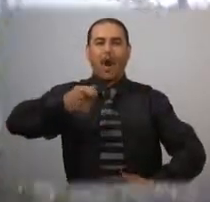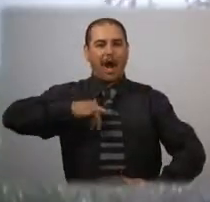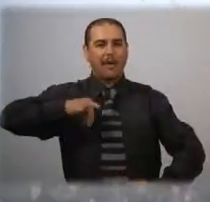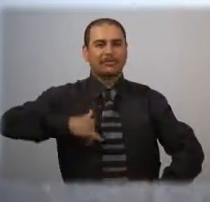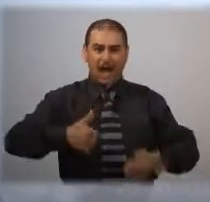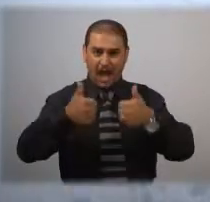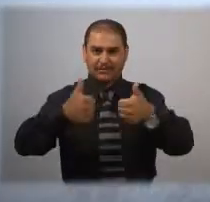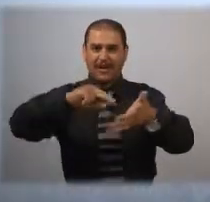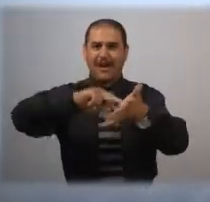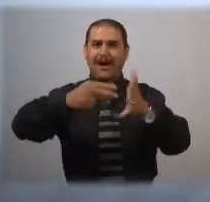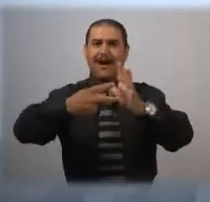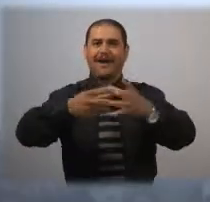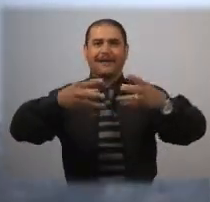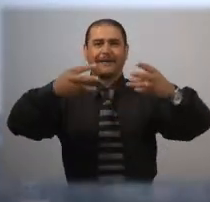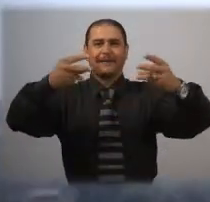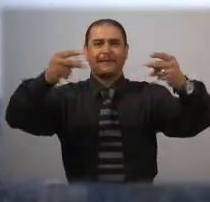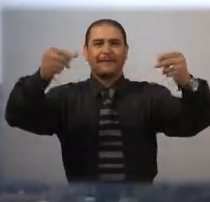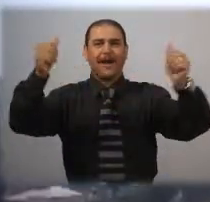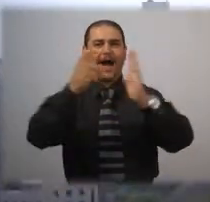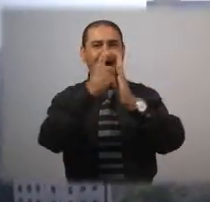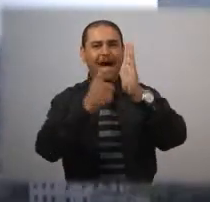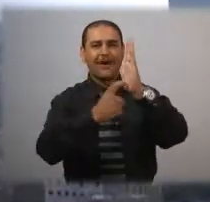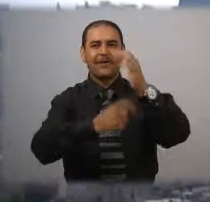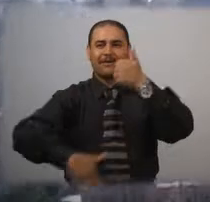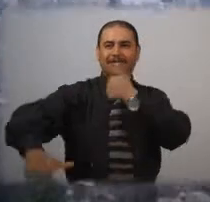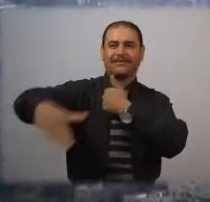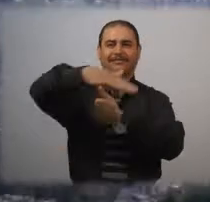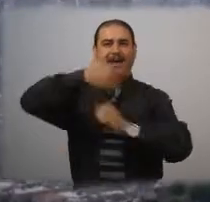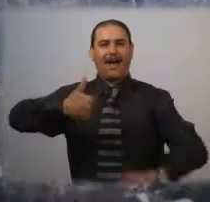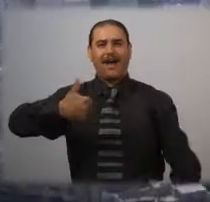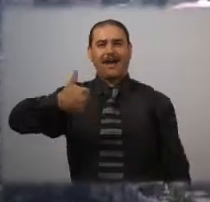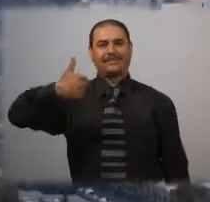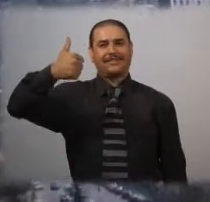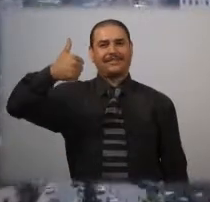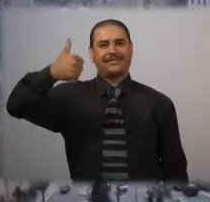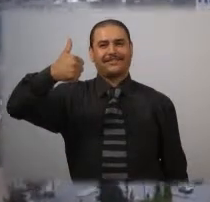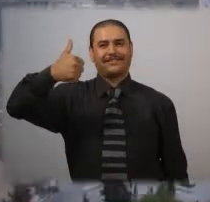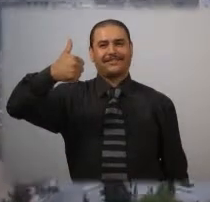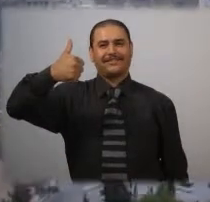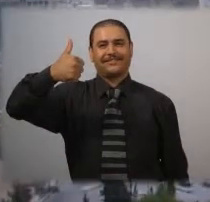هلا احكي لك بس هيك حالي شو Thank you.